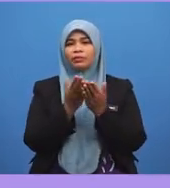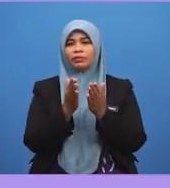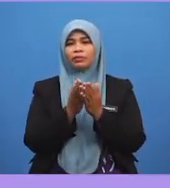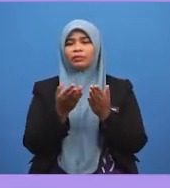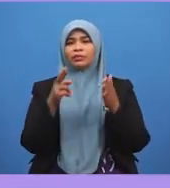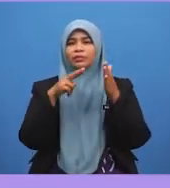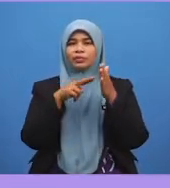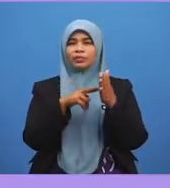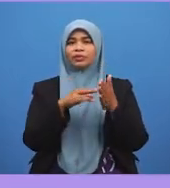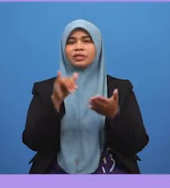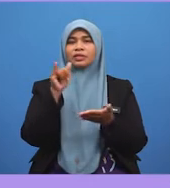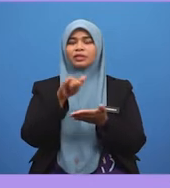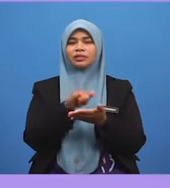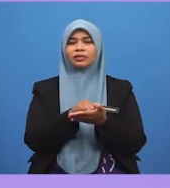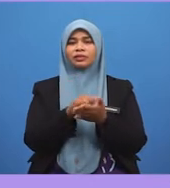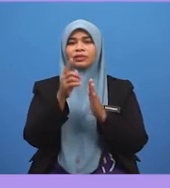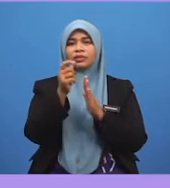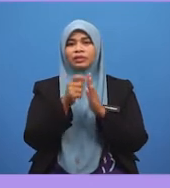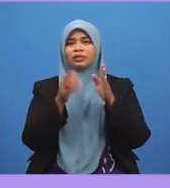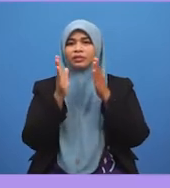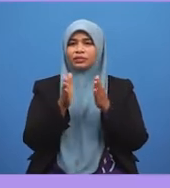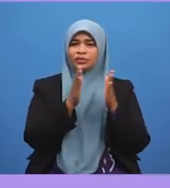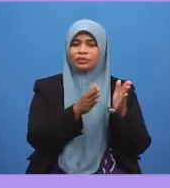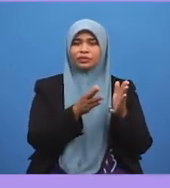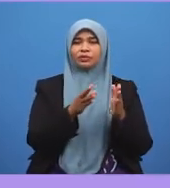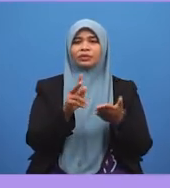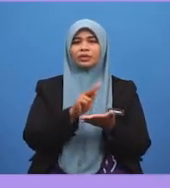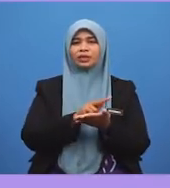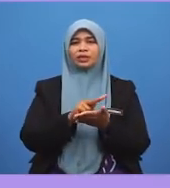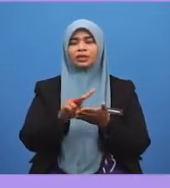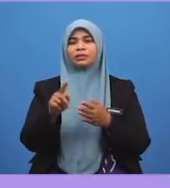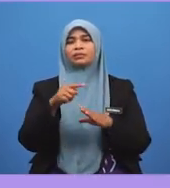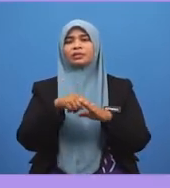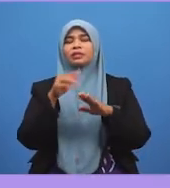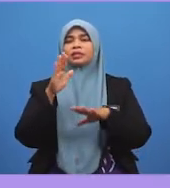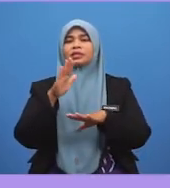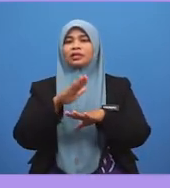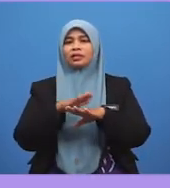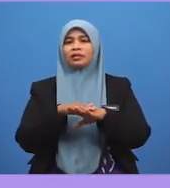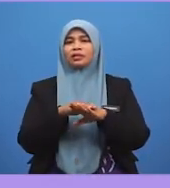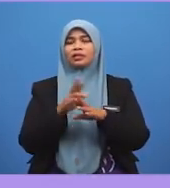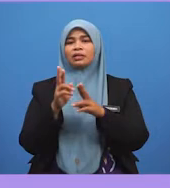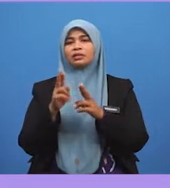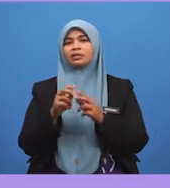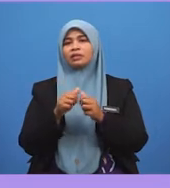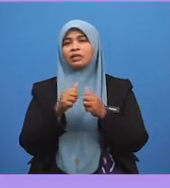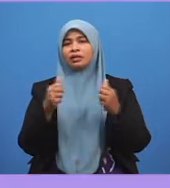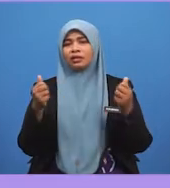Buku-buku rujukan itu tersusun rapi di atas rak buku.